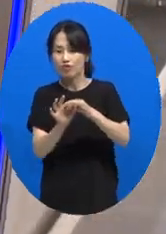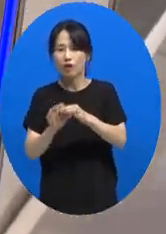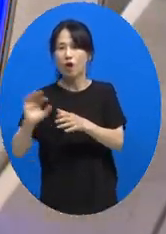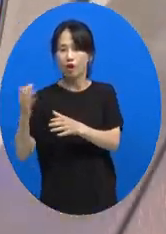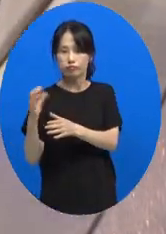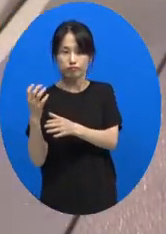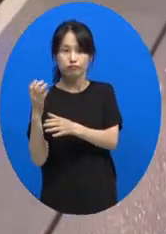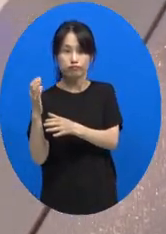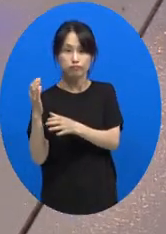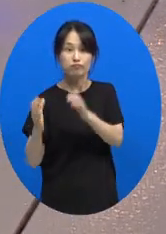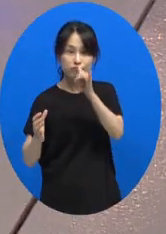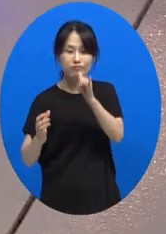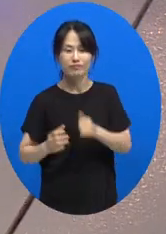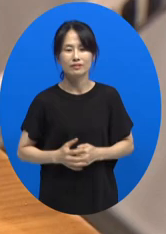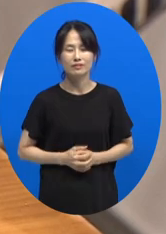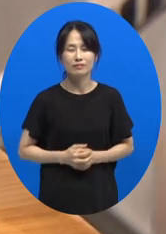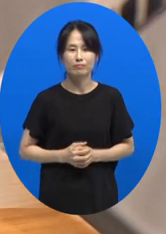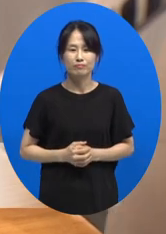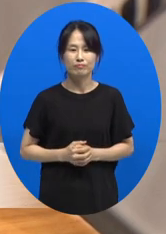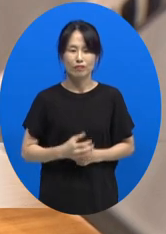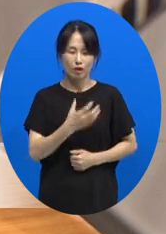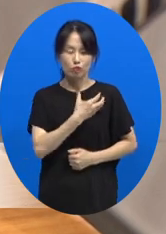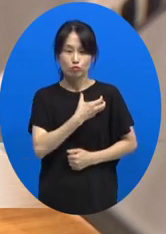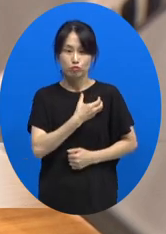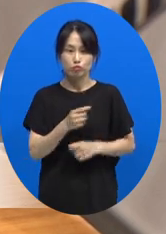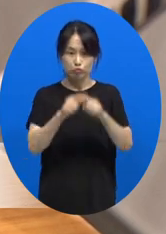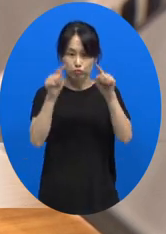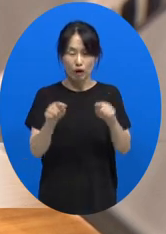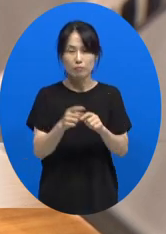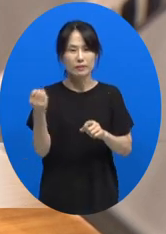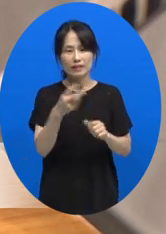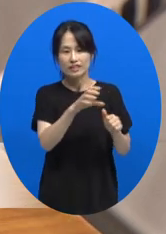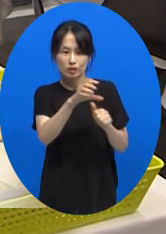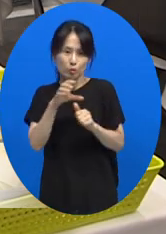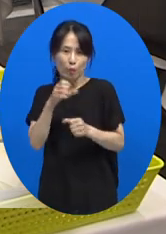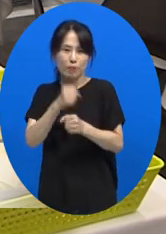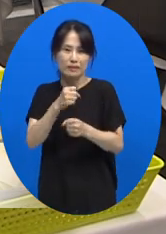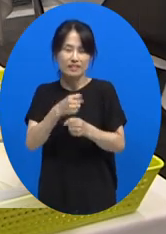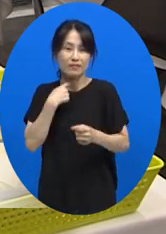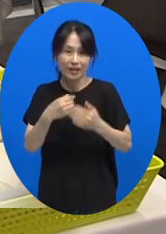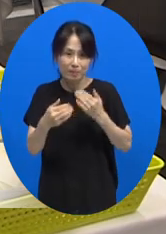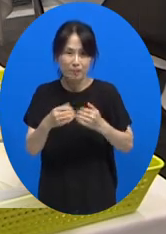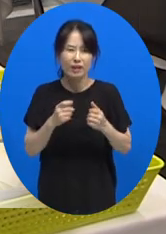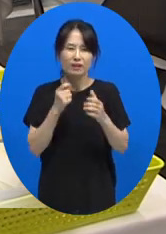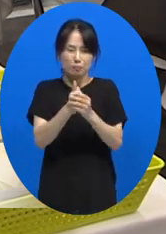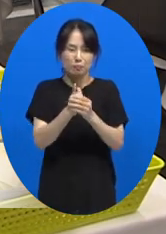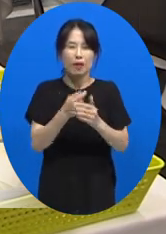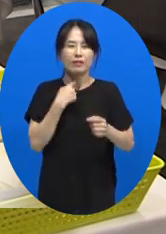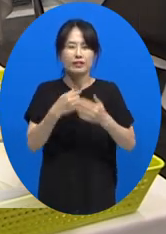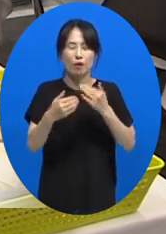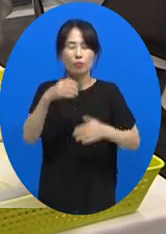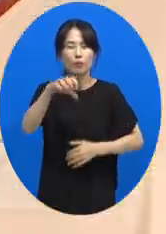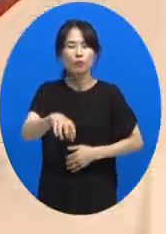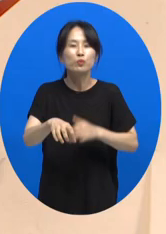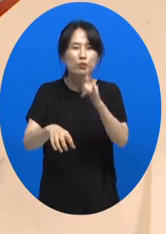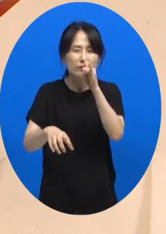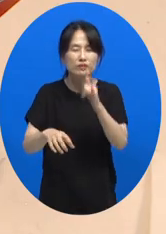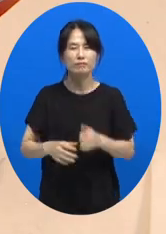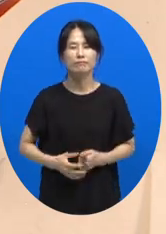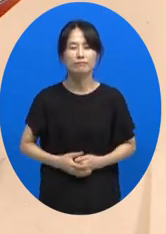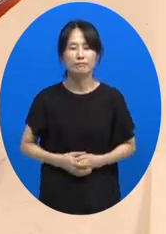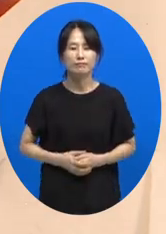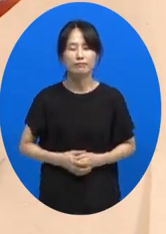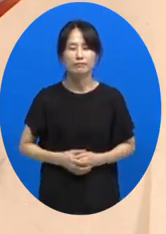하는 페달 믹서와 페달 펌프, 우유값을 재활용한 만들기 체험 등 이색 체험이 가득한 체험존으로도 사람들의